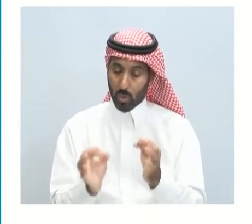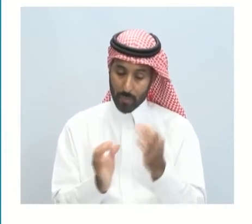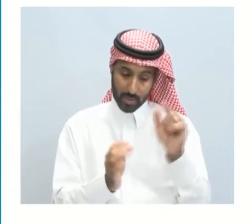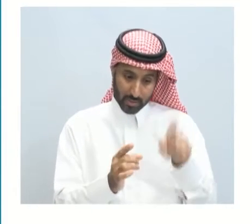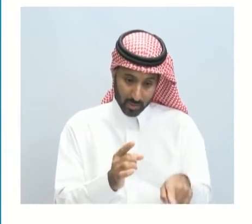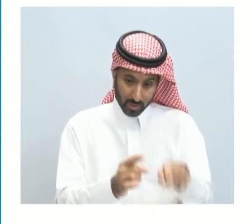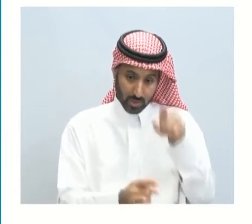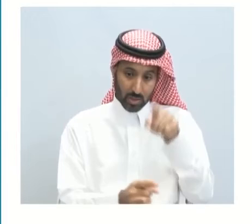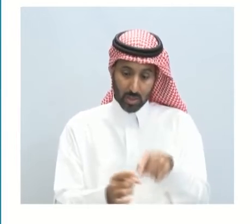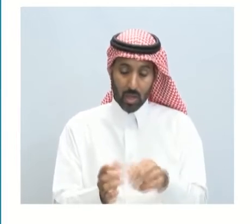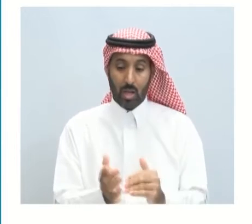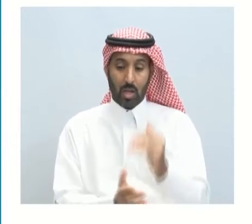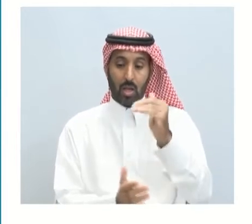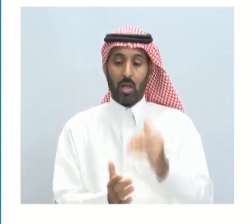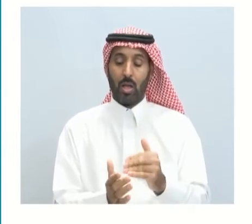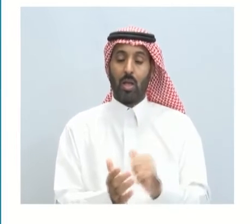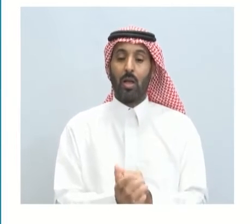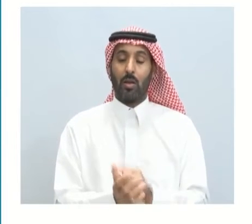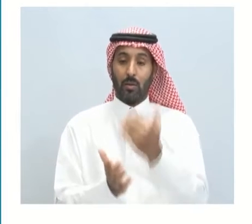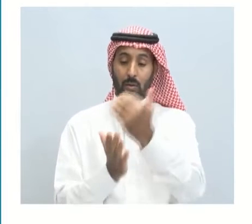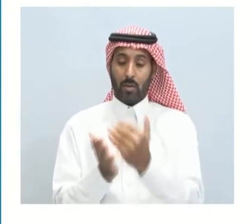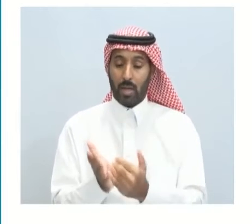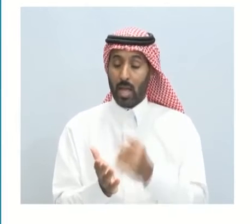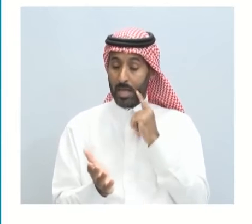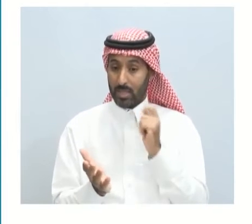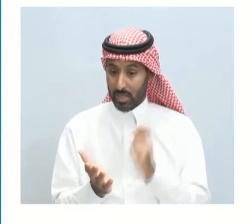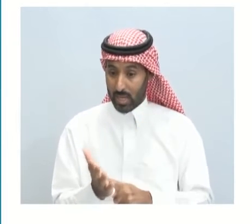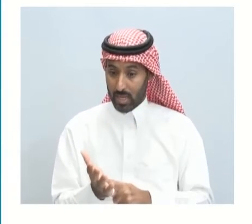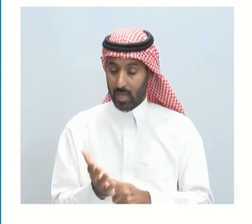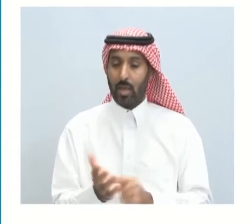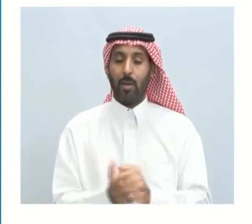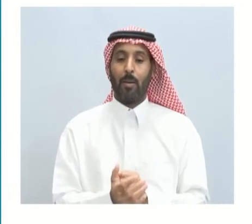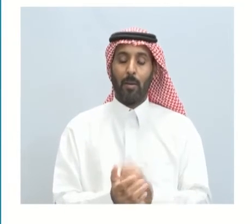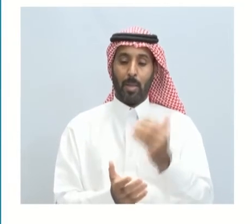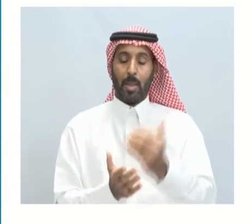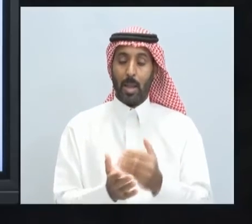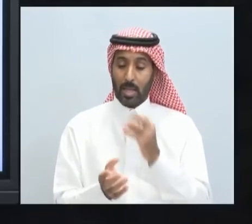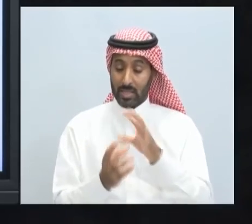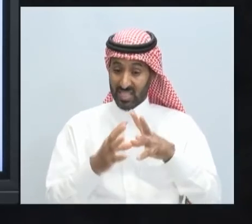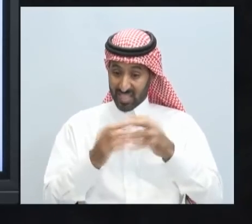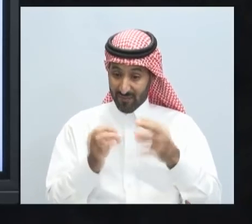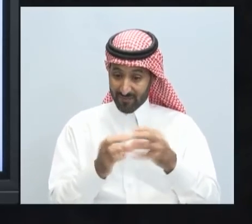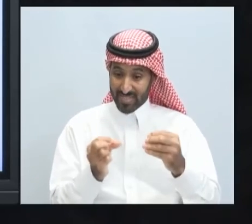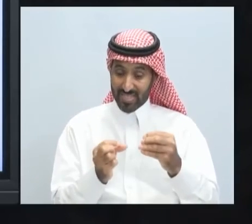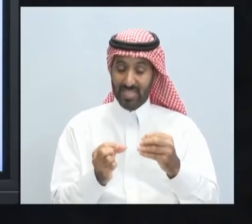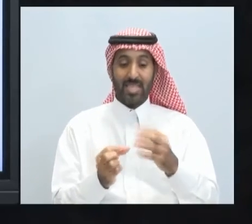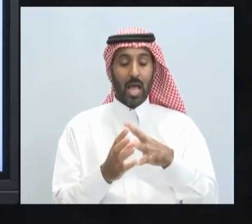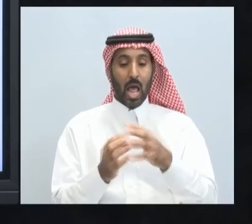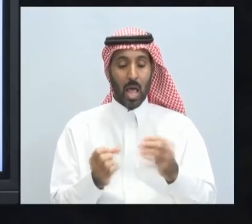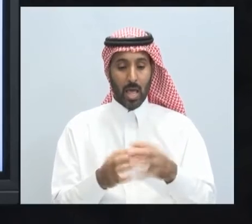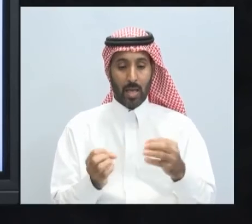بيانيه اذا هذا ايضا ادله لتح او